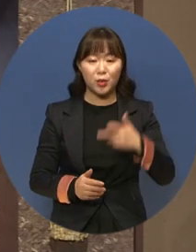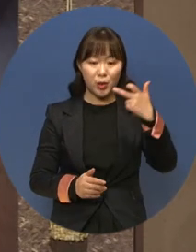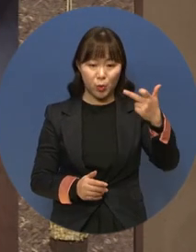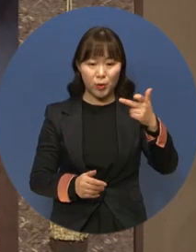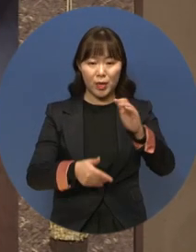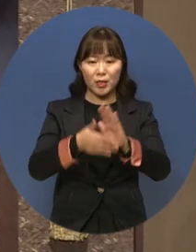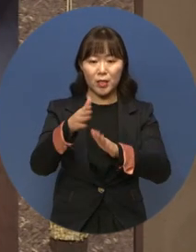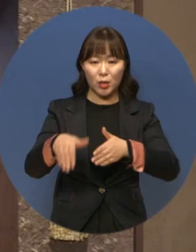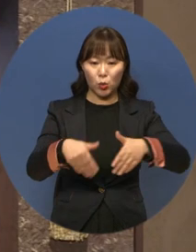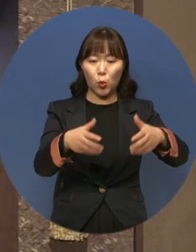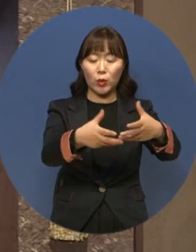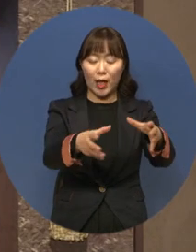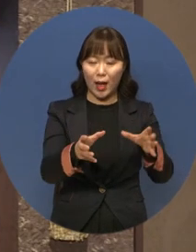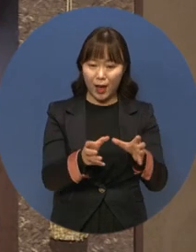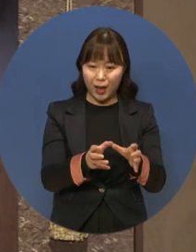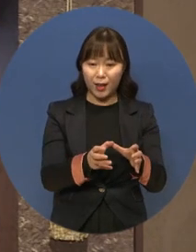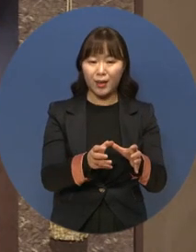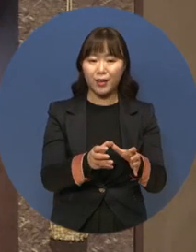17개 시도당 네.